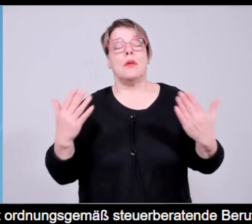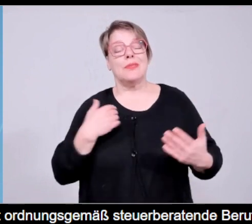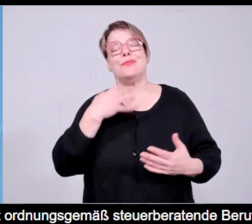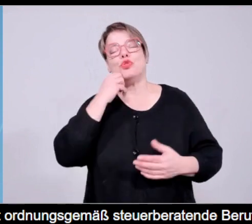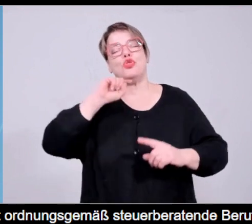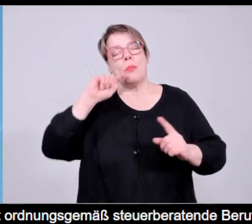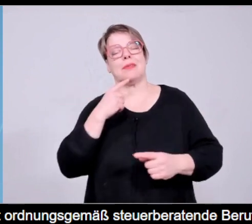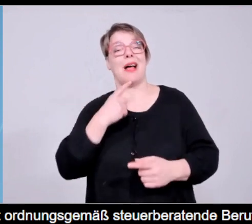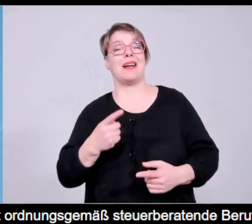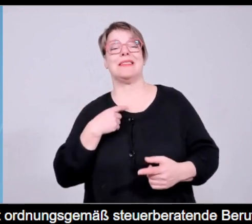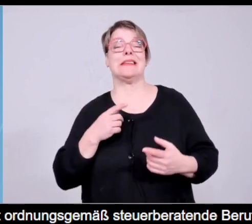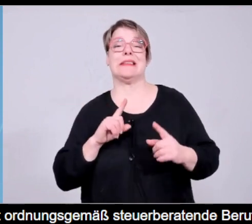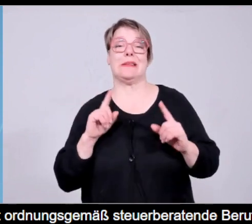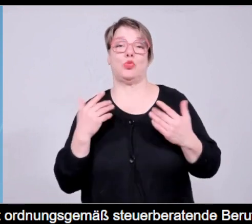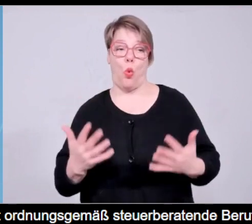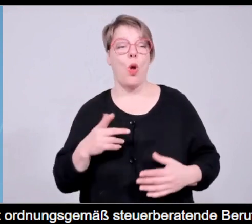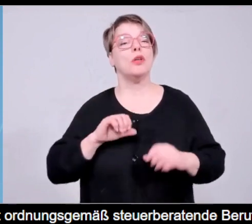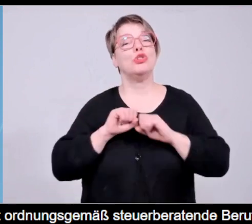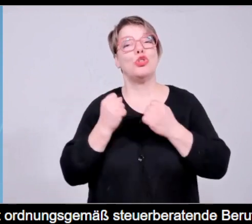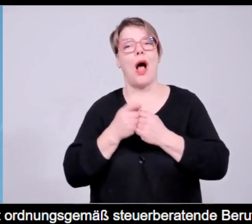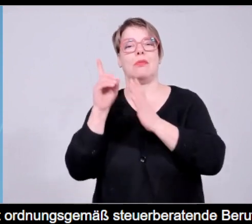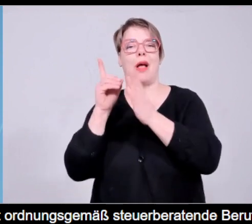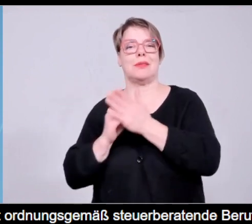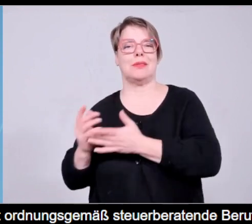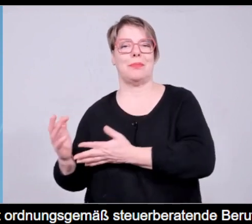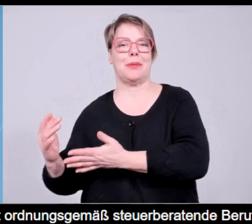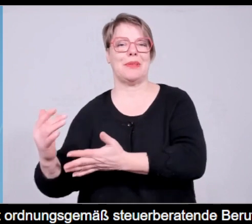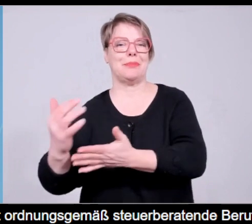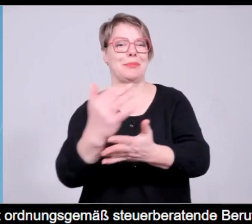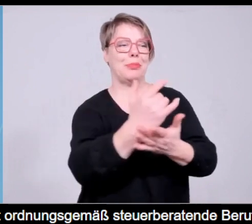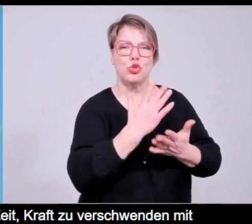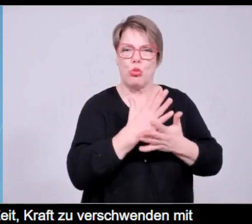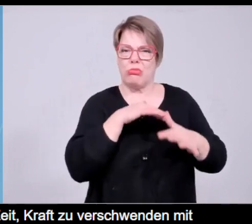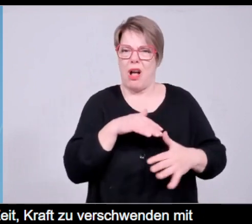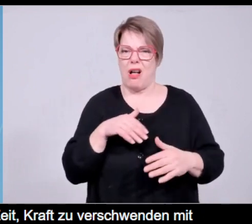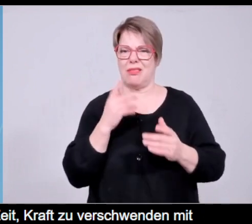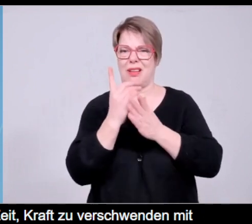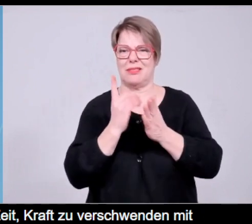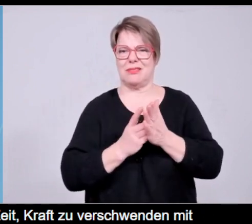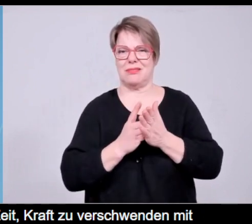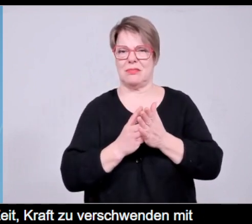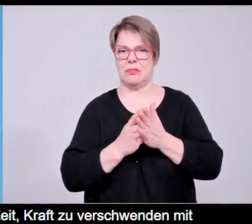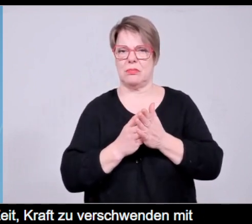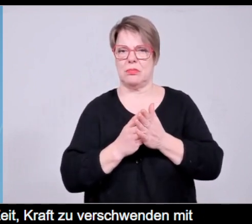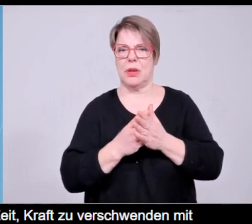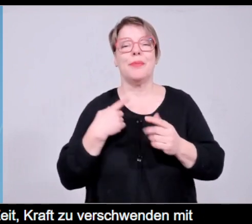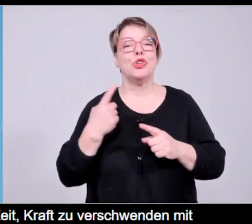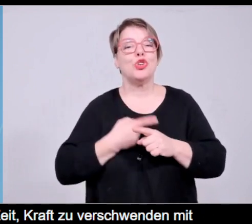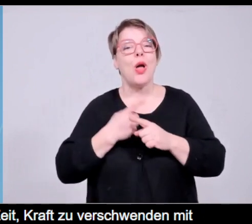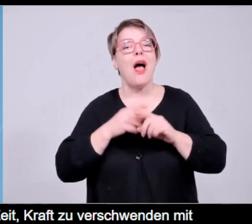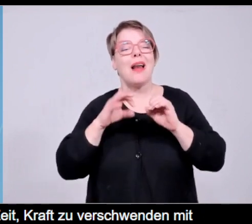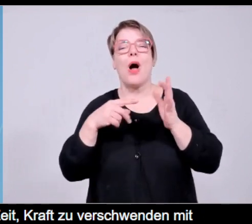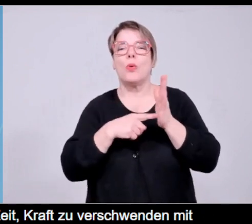aufgehoben, weil die Daten aus 1964 noch stammen und natürlich seither in unzureichender Weise offensichtlich